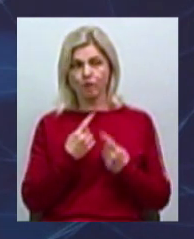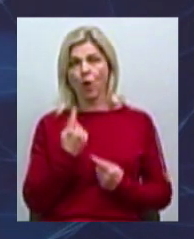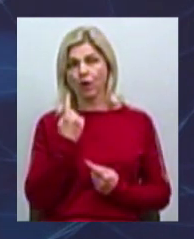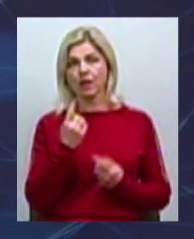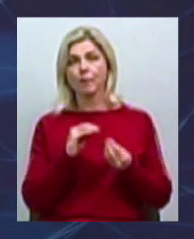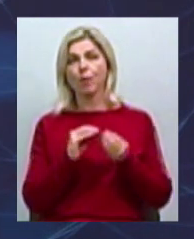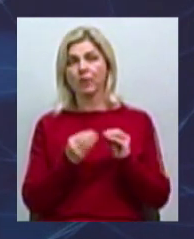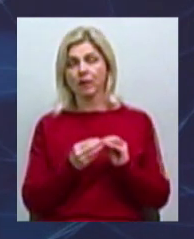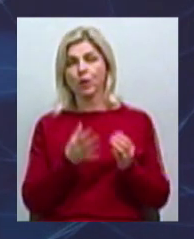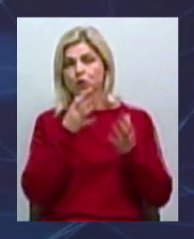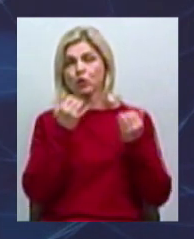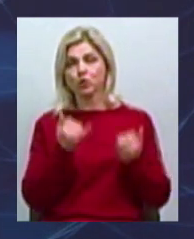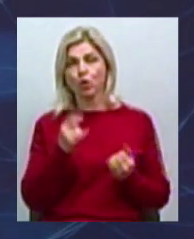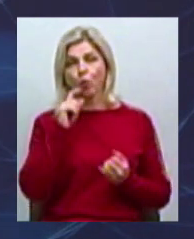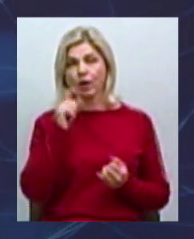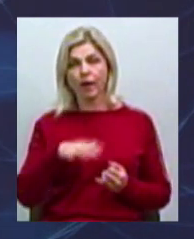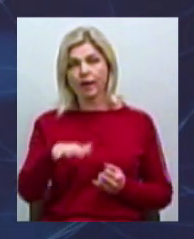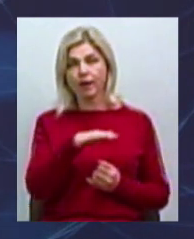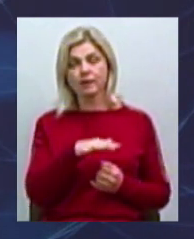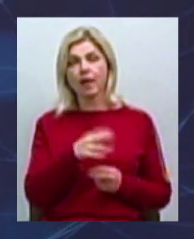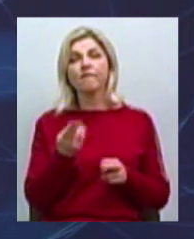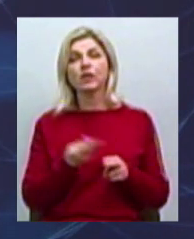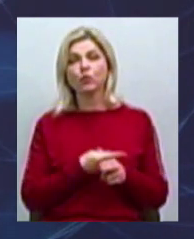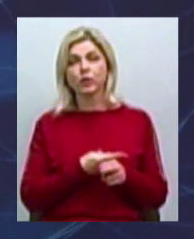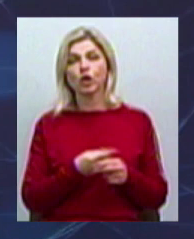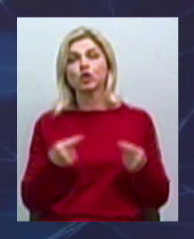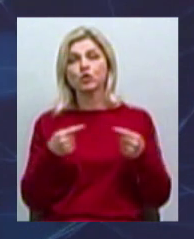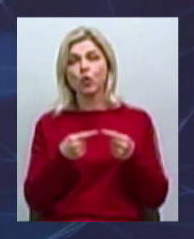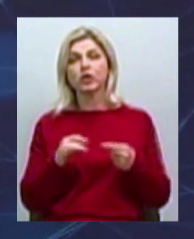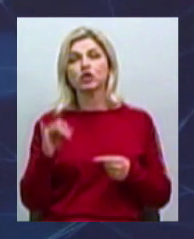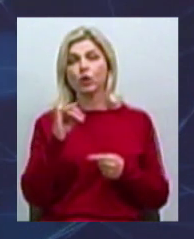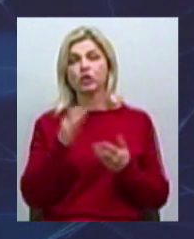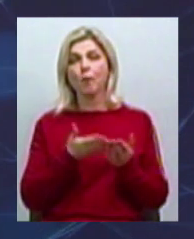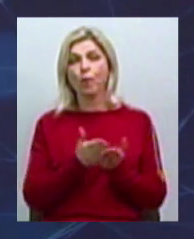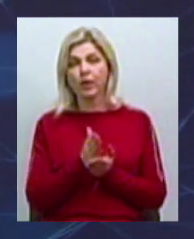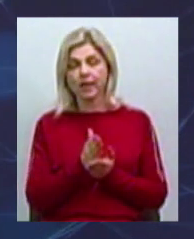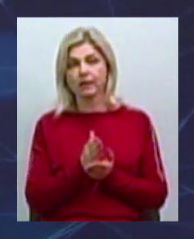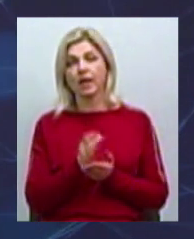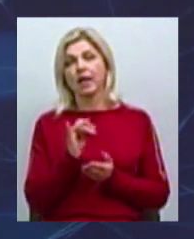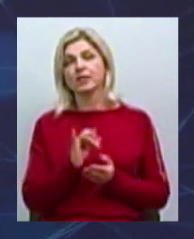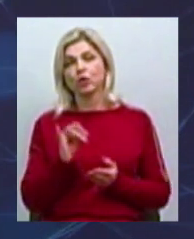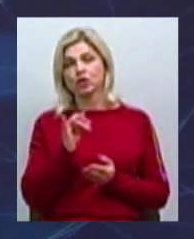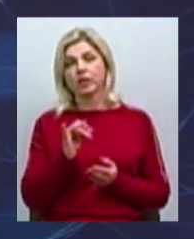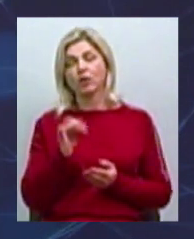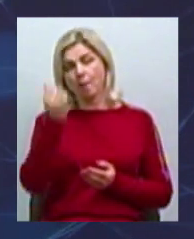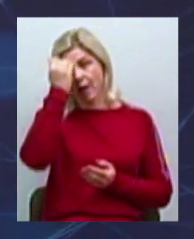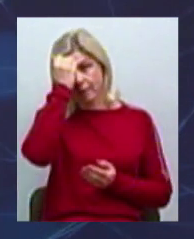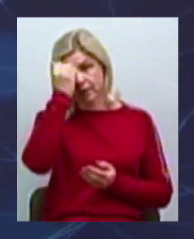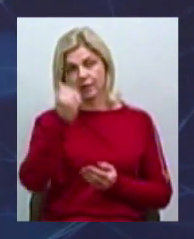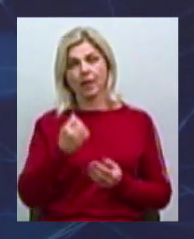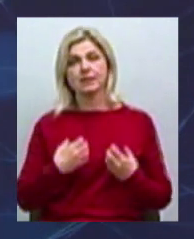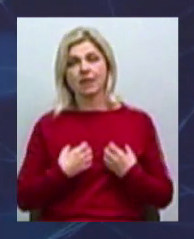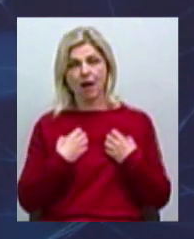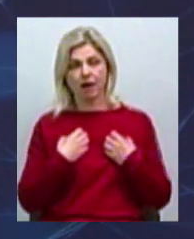проблем сучасної України – це відсутність чіткої історичної політики або політики історичної пам'яті і